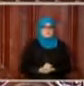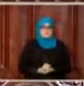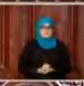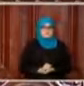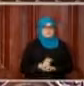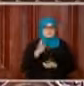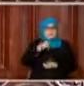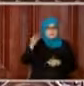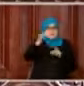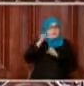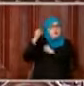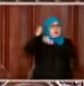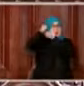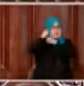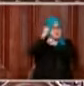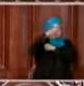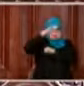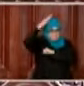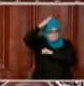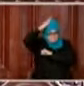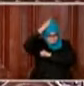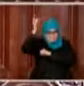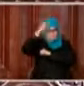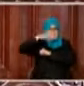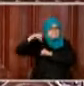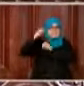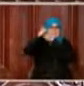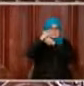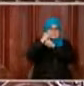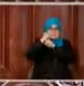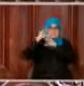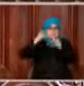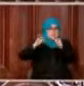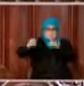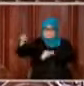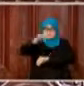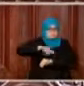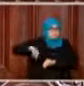يحمل أمانة، كل من موقعه،